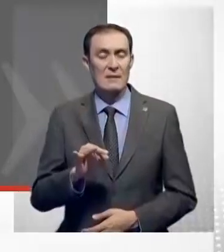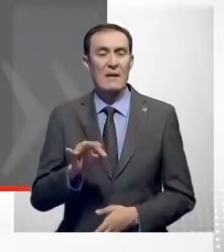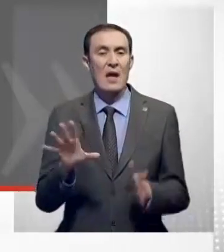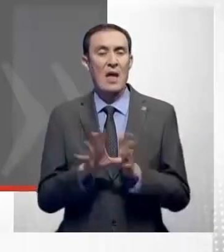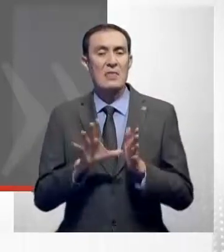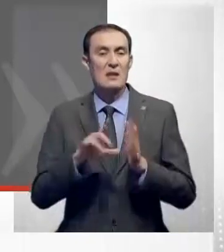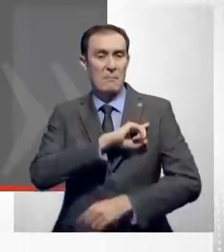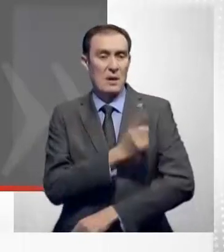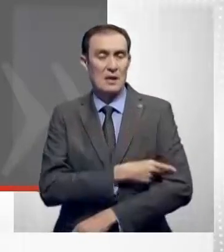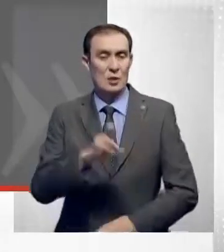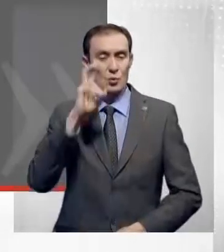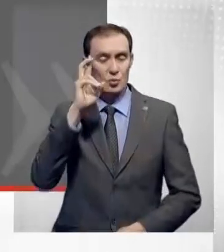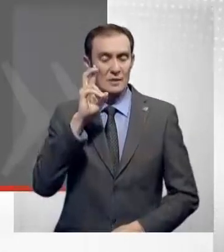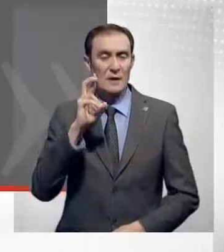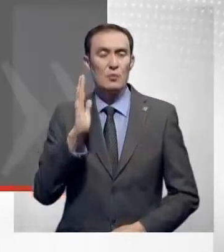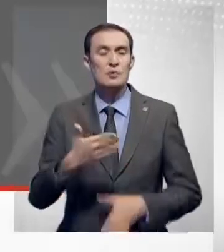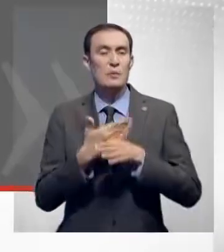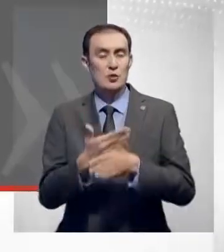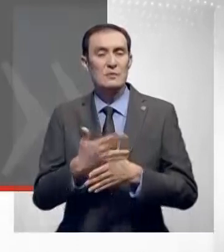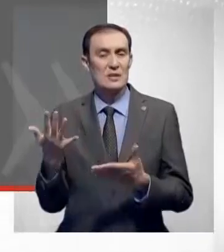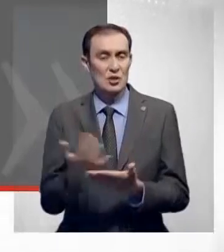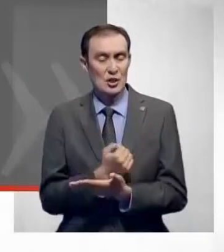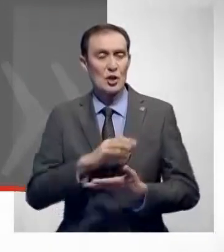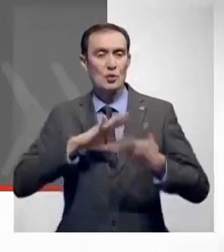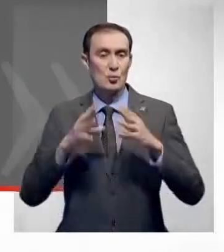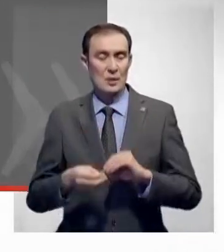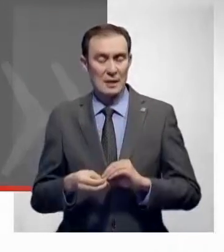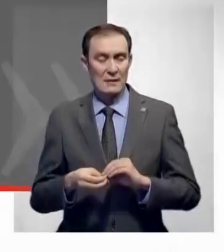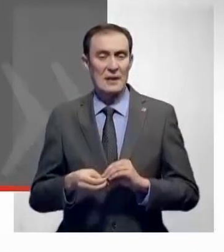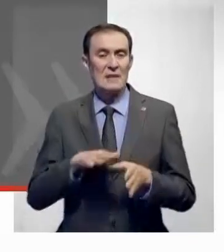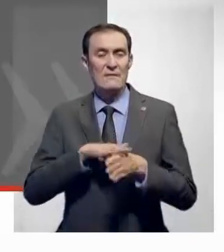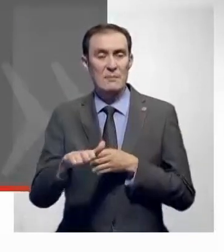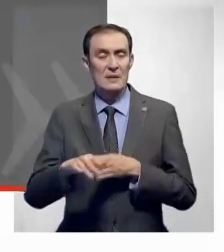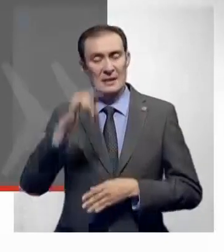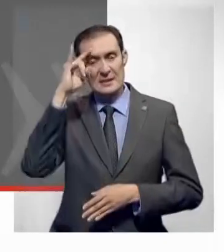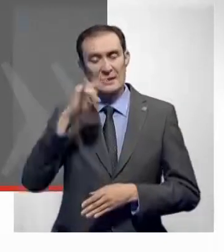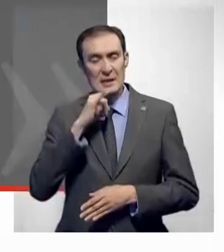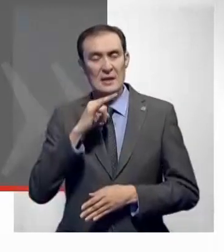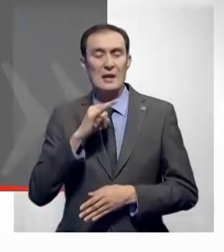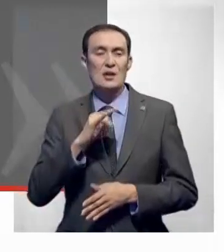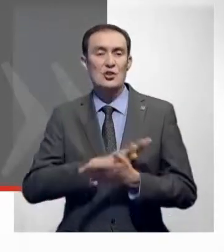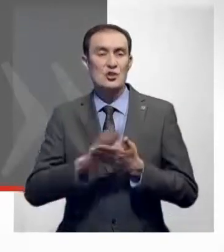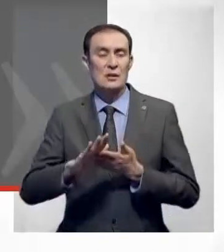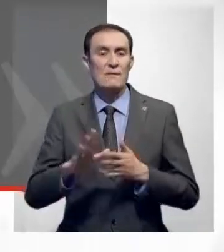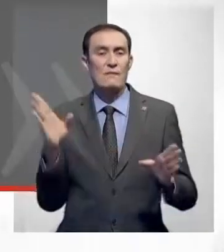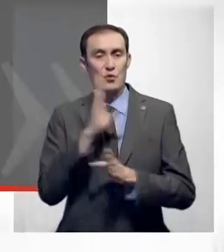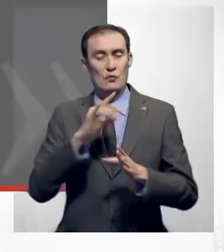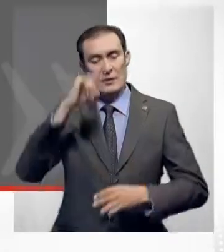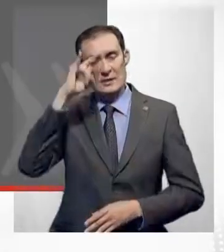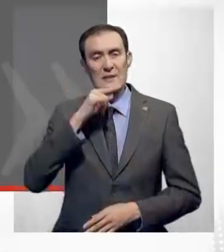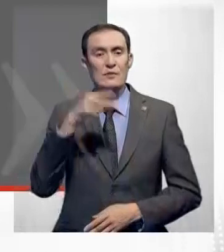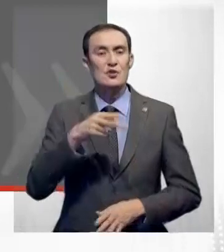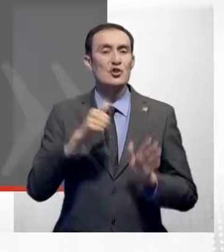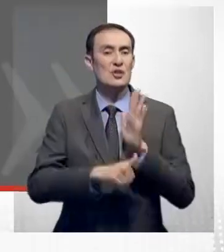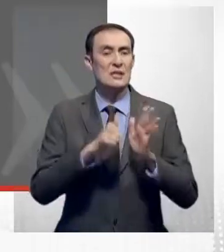энергобаланса страны. Данная цифра поспособствует достижению конечной цели – сделать Казахстан углеродно-нейтральным к 2060